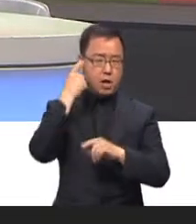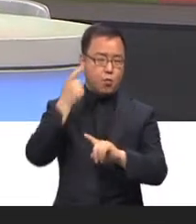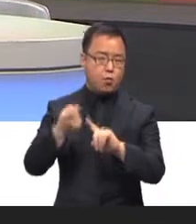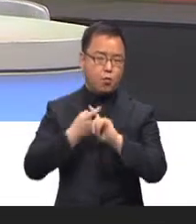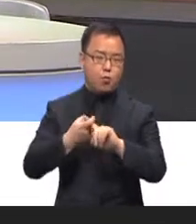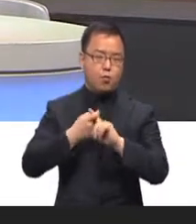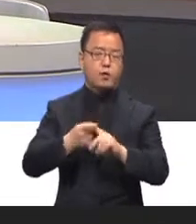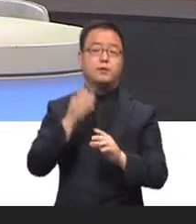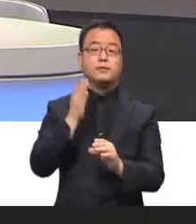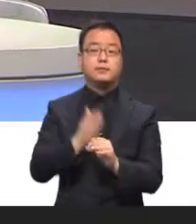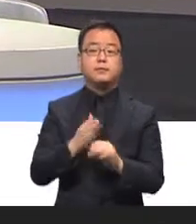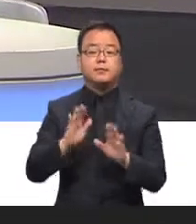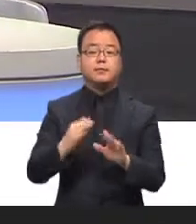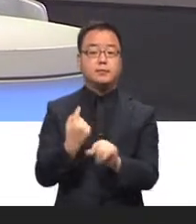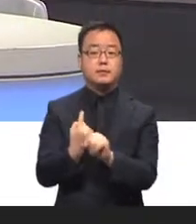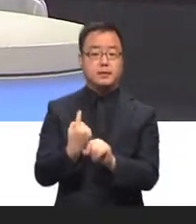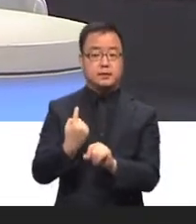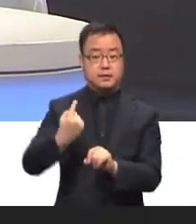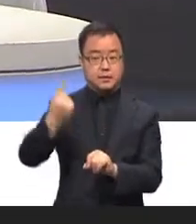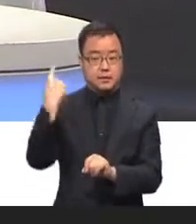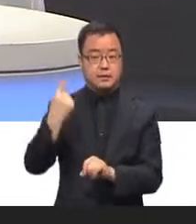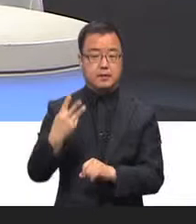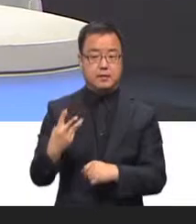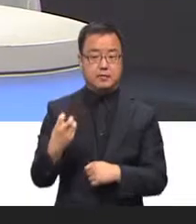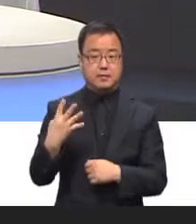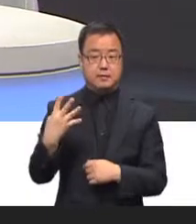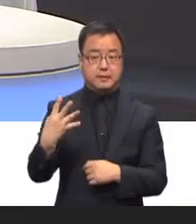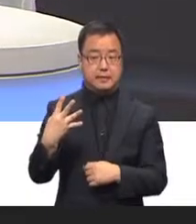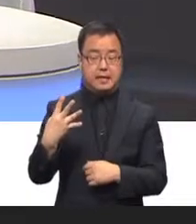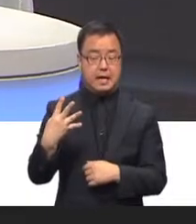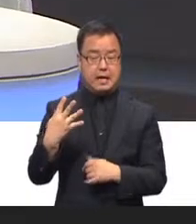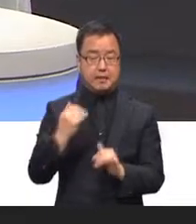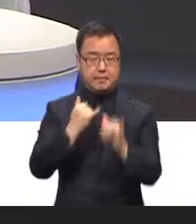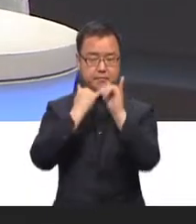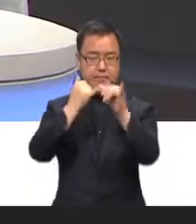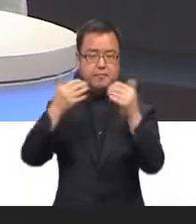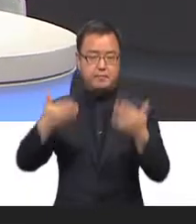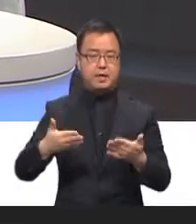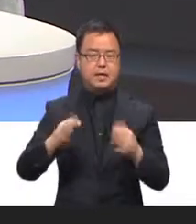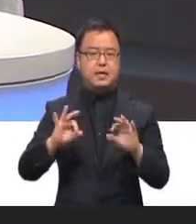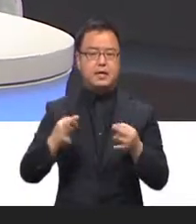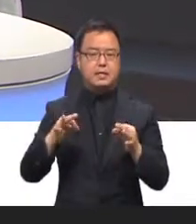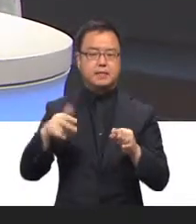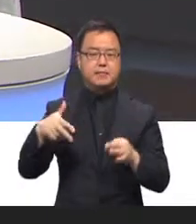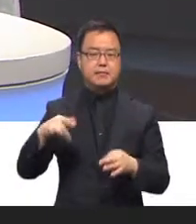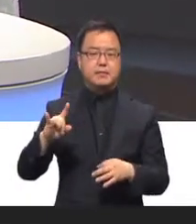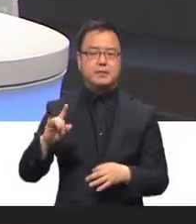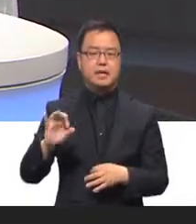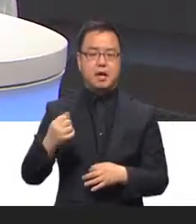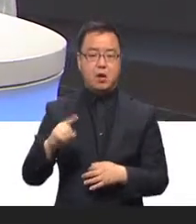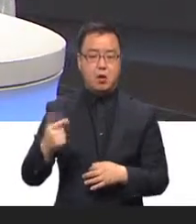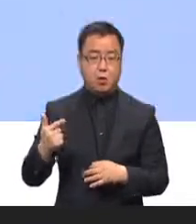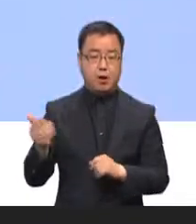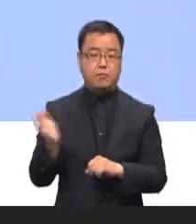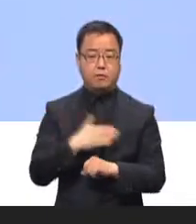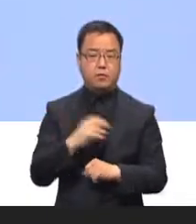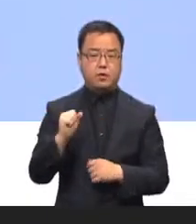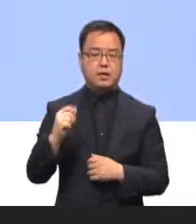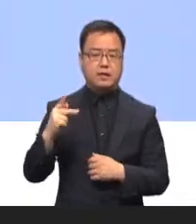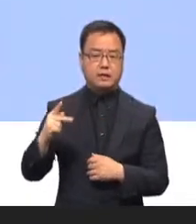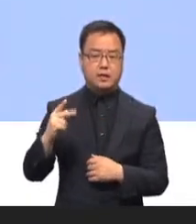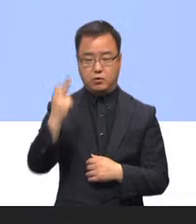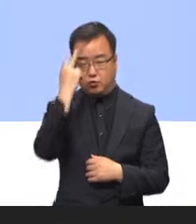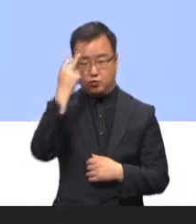있는데요 그 지난해 34 홈런으로 kb 홈런 상을 받았던 김재완 선수를 시작으로 해서 sk 최정